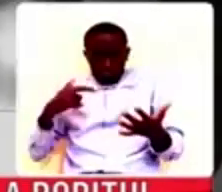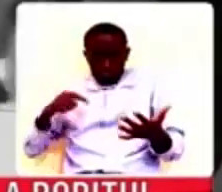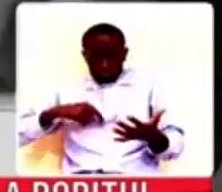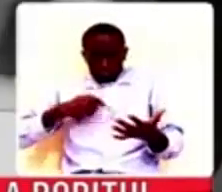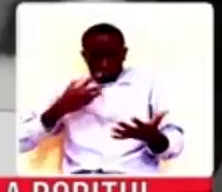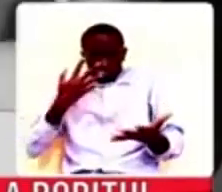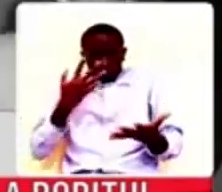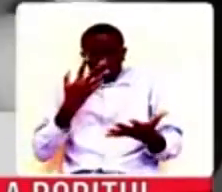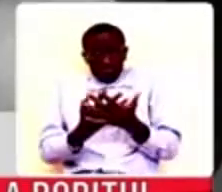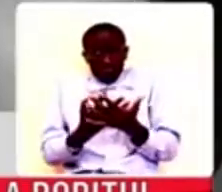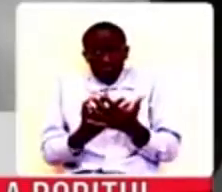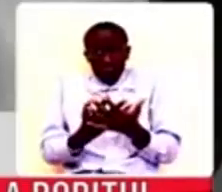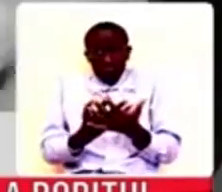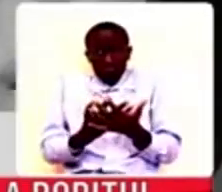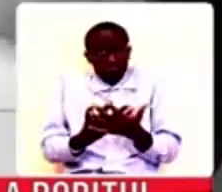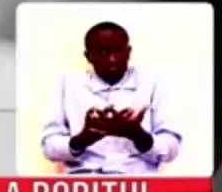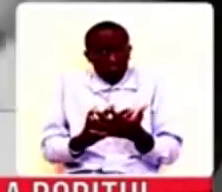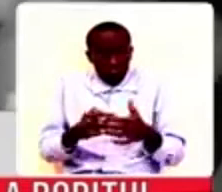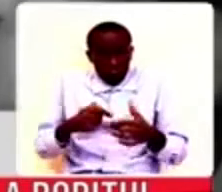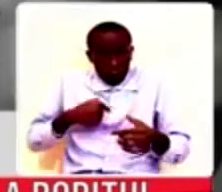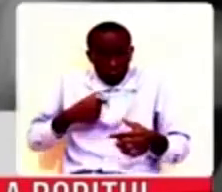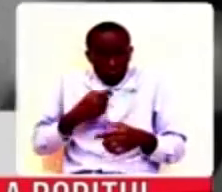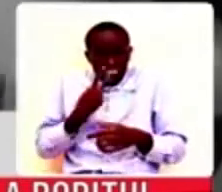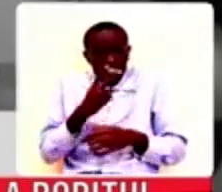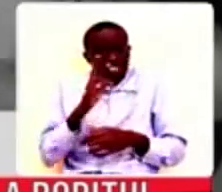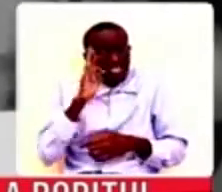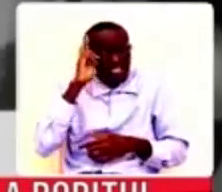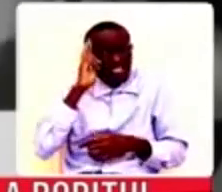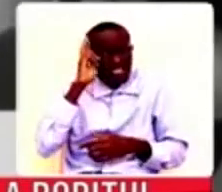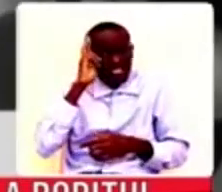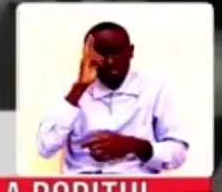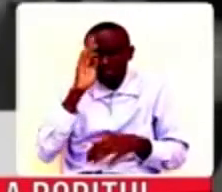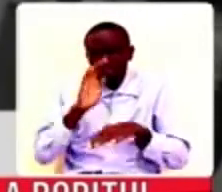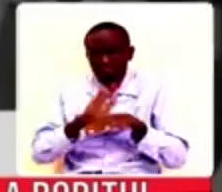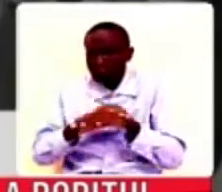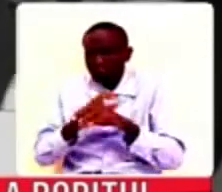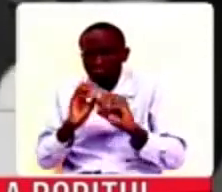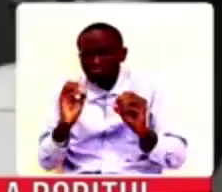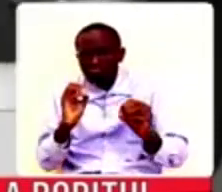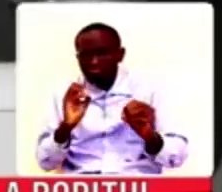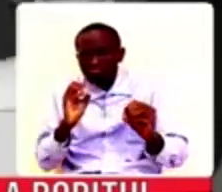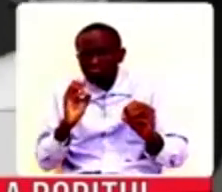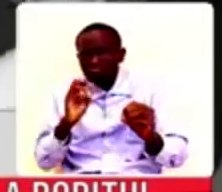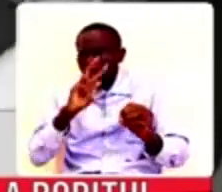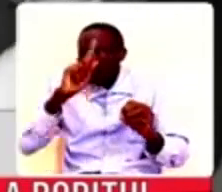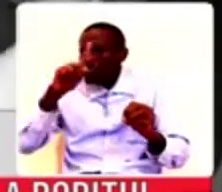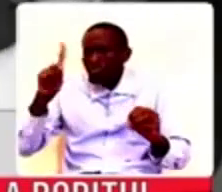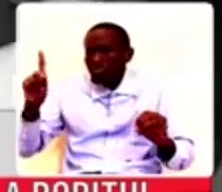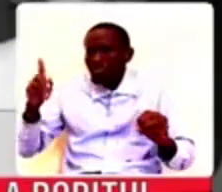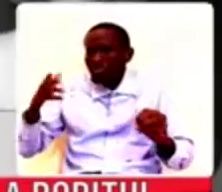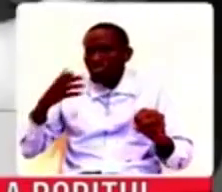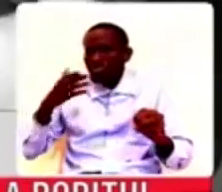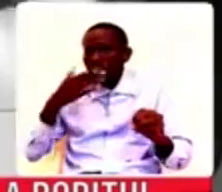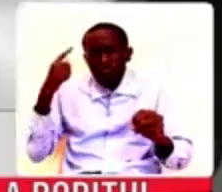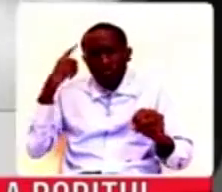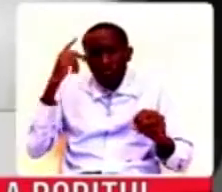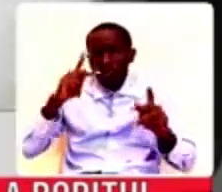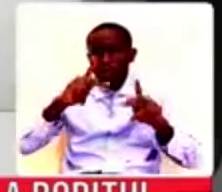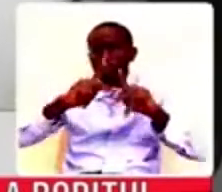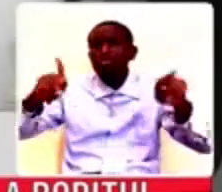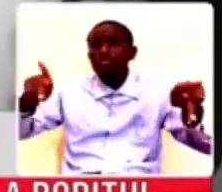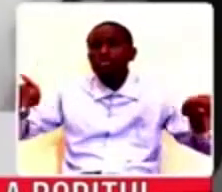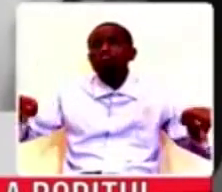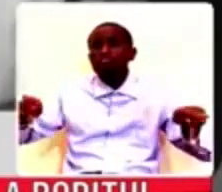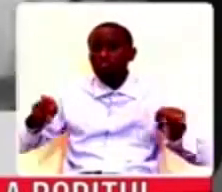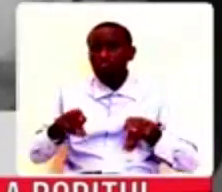aikiyogono Dakuha netio na kio kuona ate ne Google kana gai ashige maini na broti